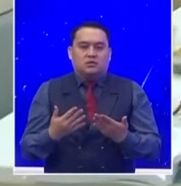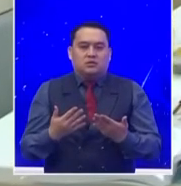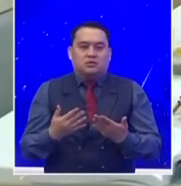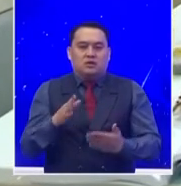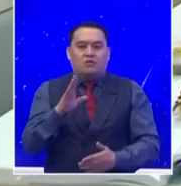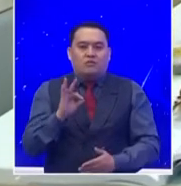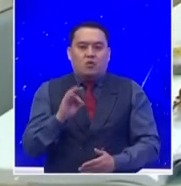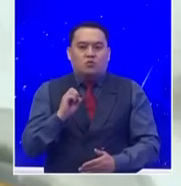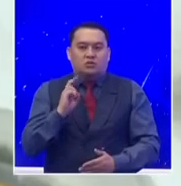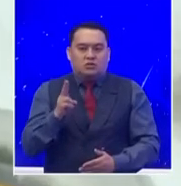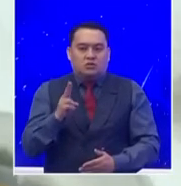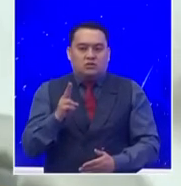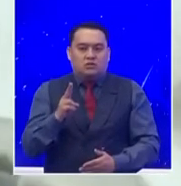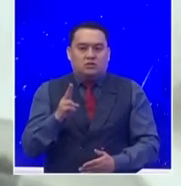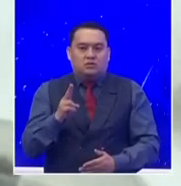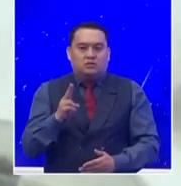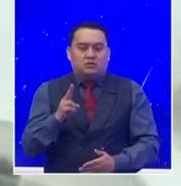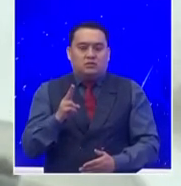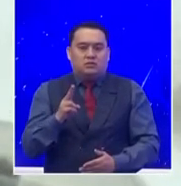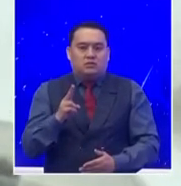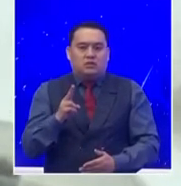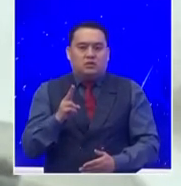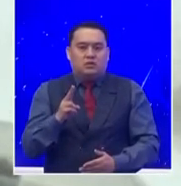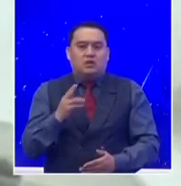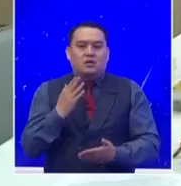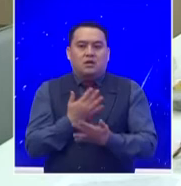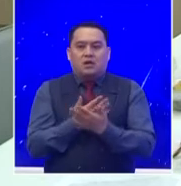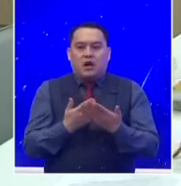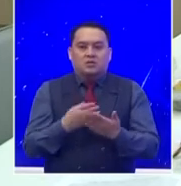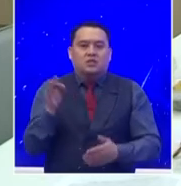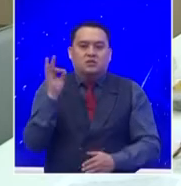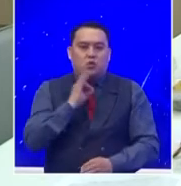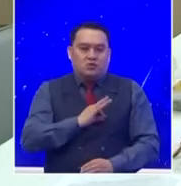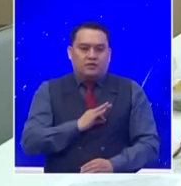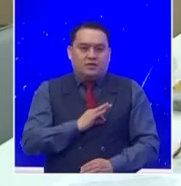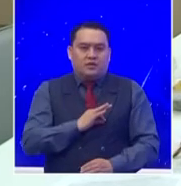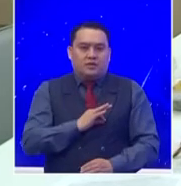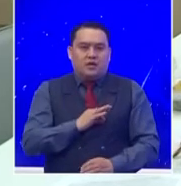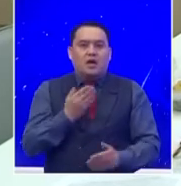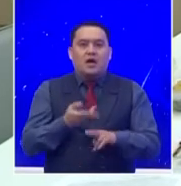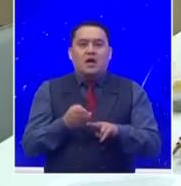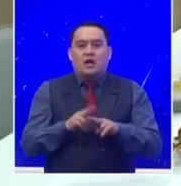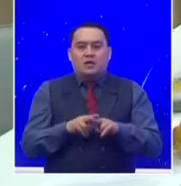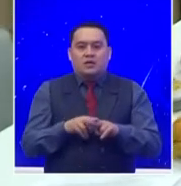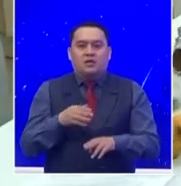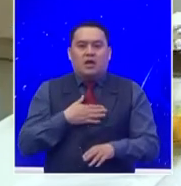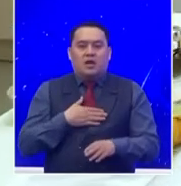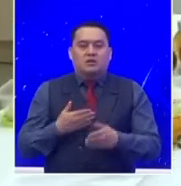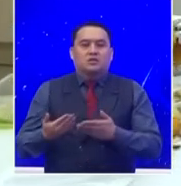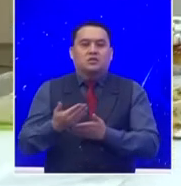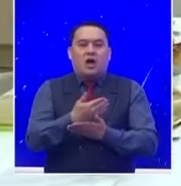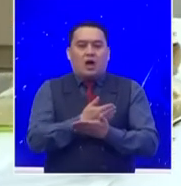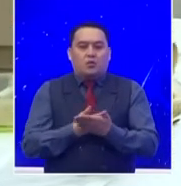воск, потом огневка. У носок есть разные применения. Эти применения я собрала все в